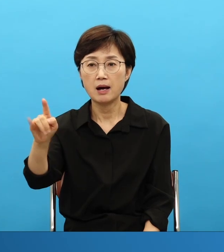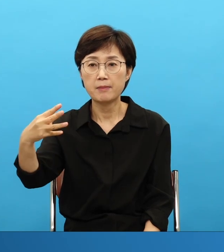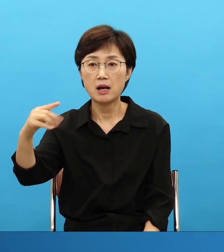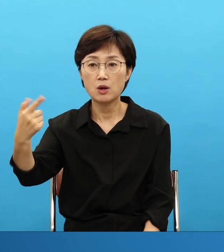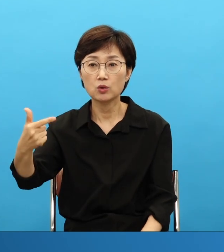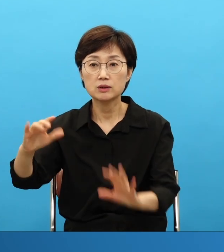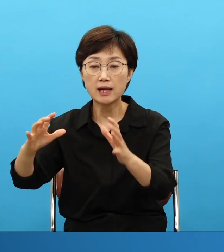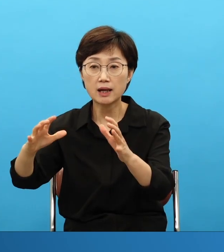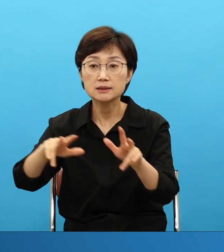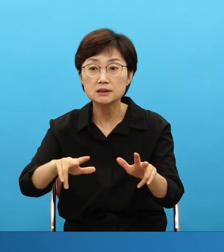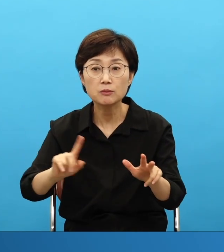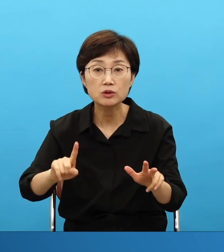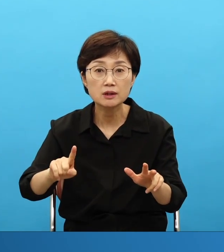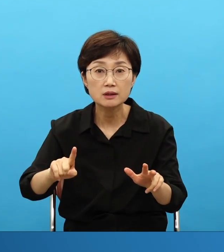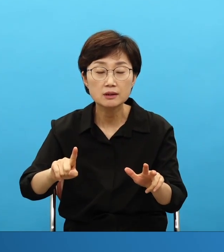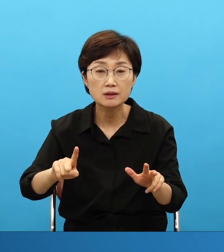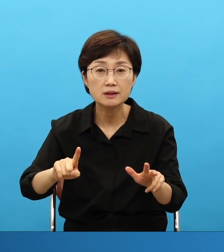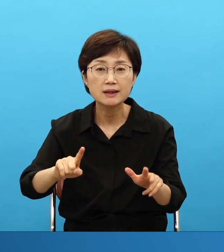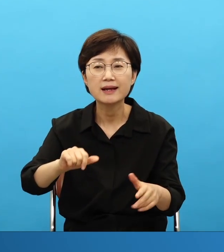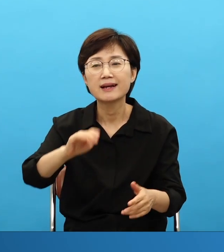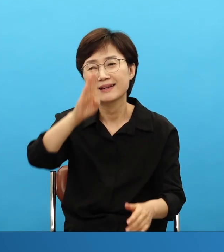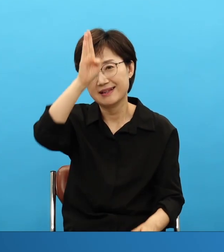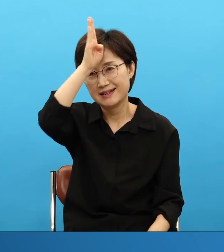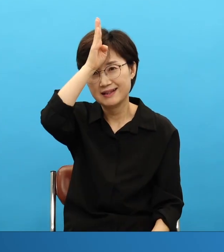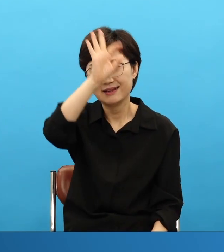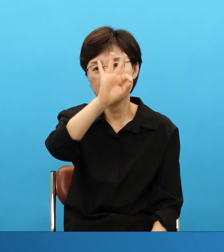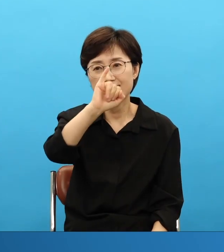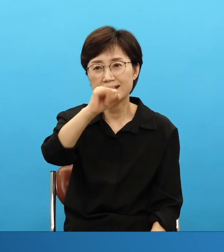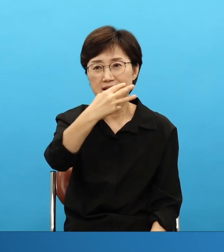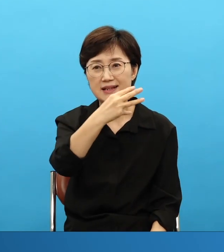어 지금도 전 이크